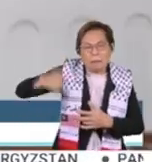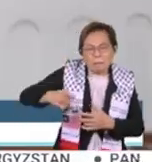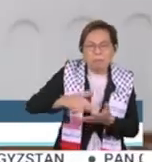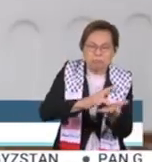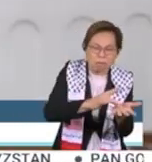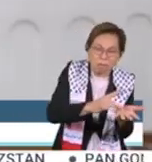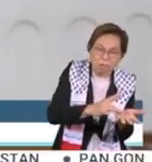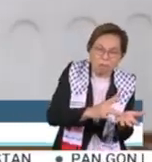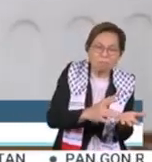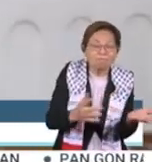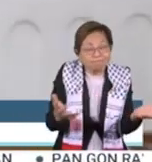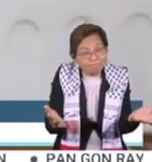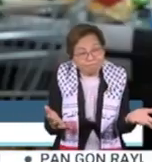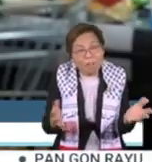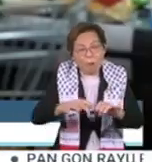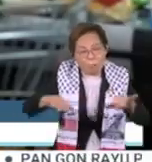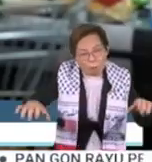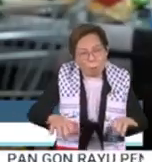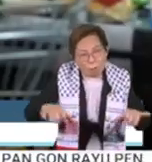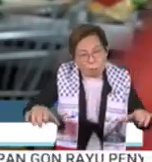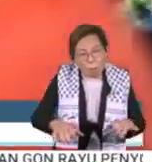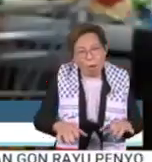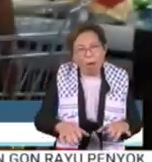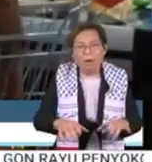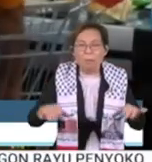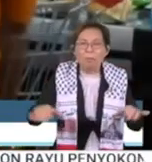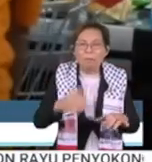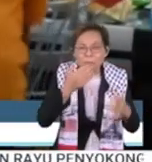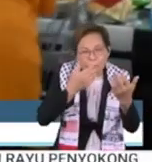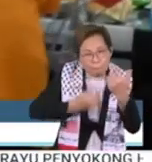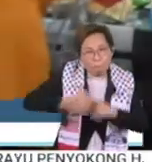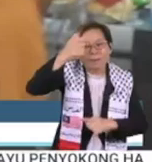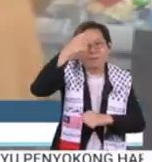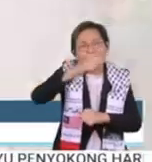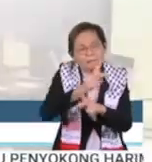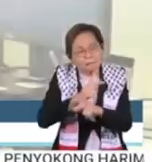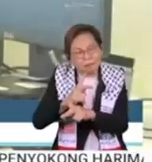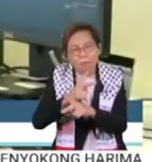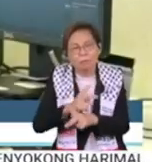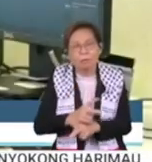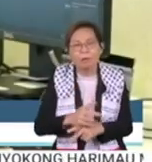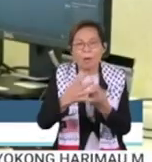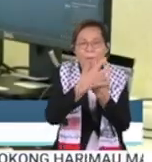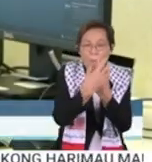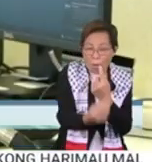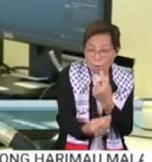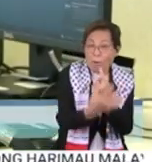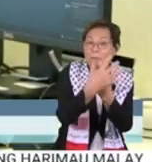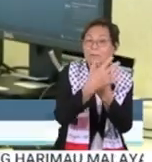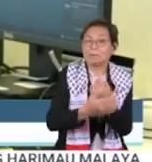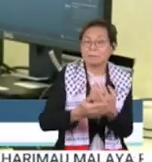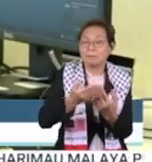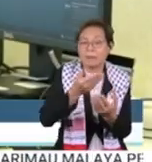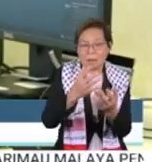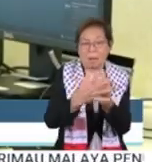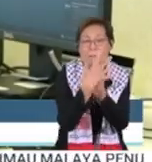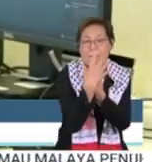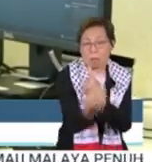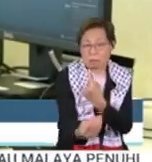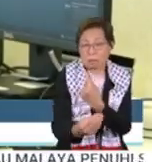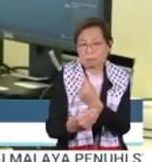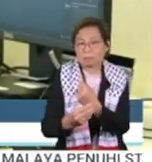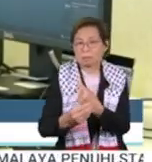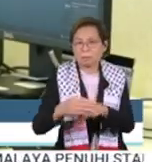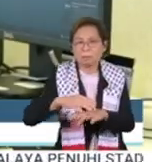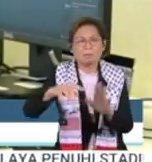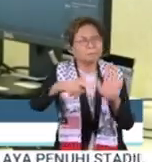keperluan perubatan, maka lakukanlah sekadar yang termampu dan berhemah. Boikot ini sekiranya memberi kesan yang jelas kepada pihak